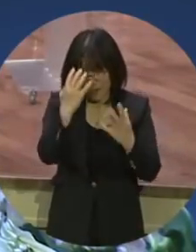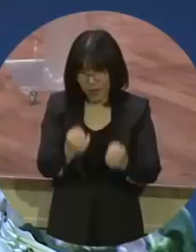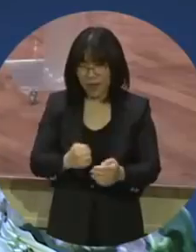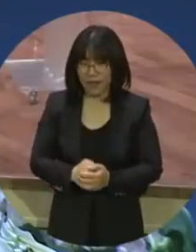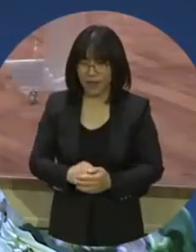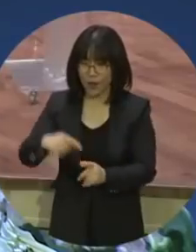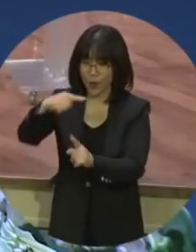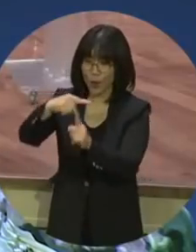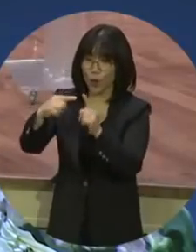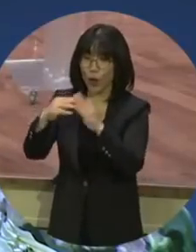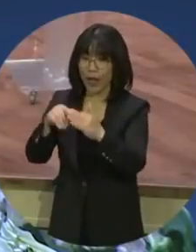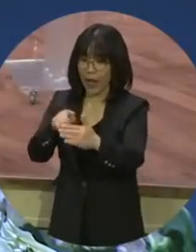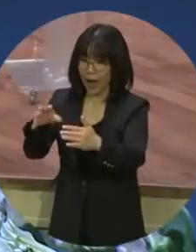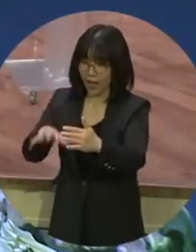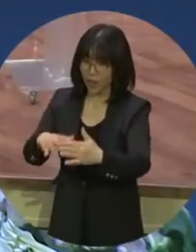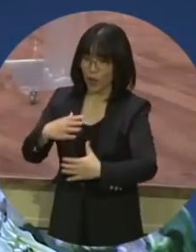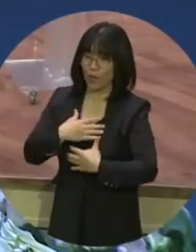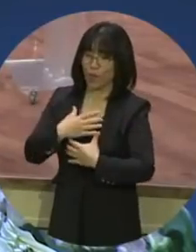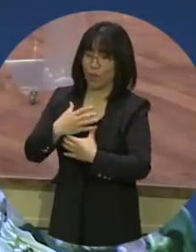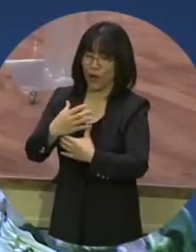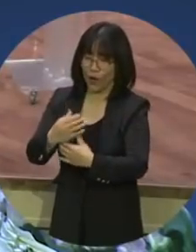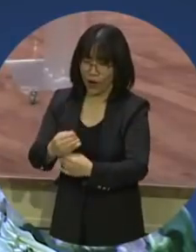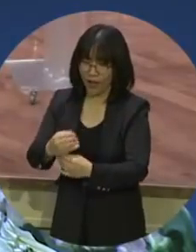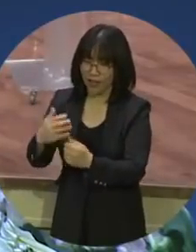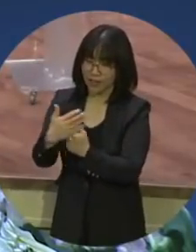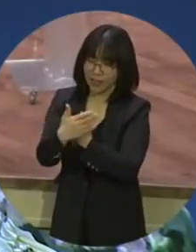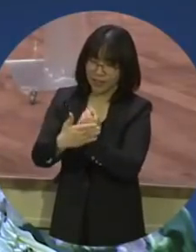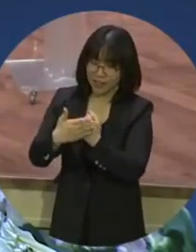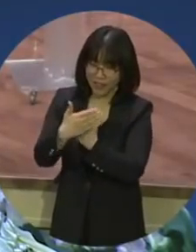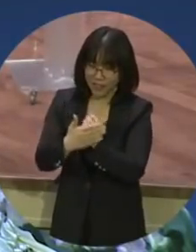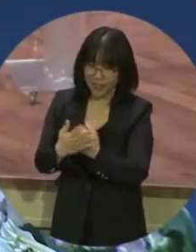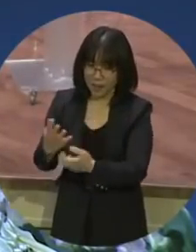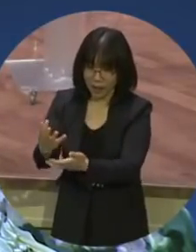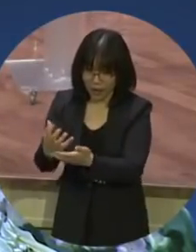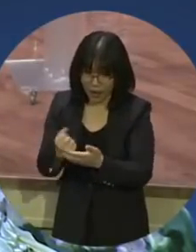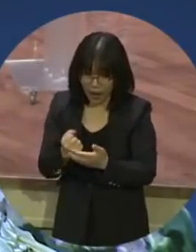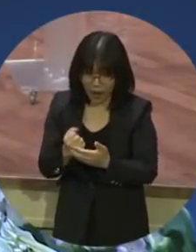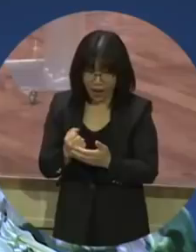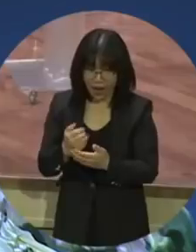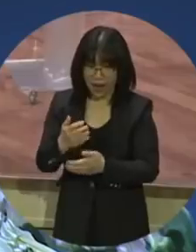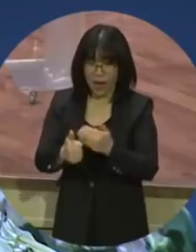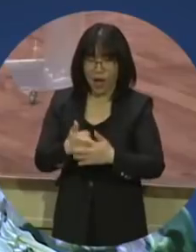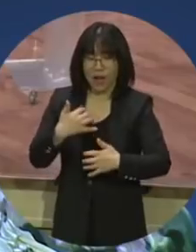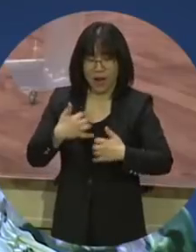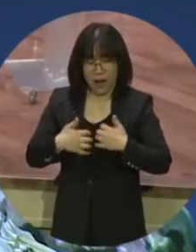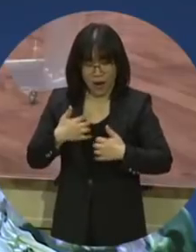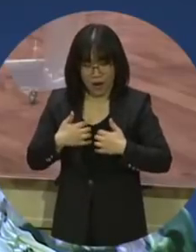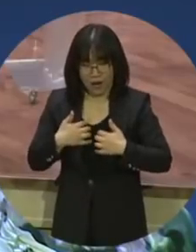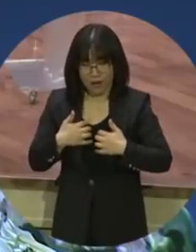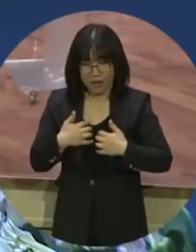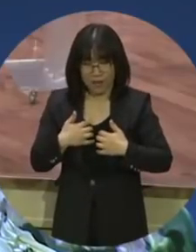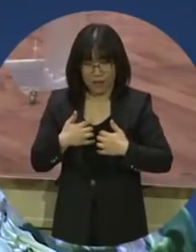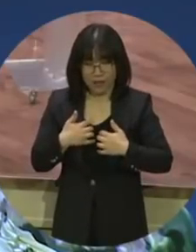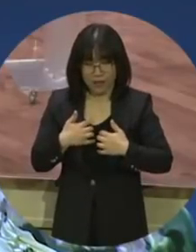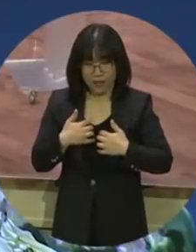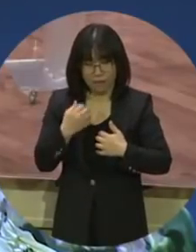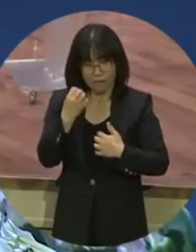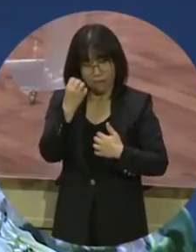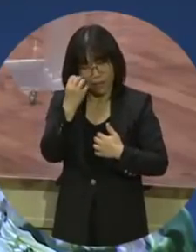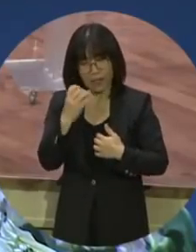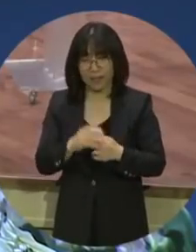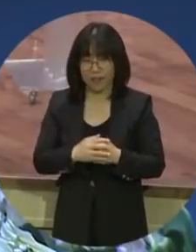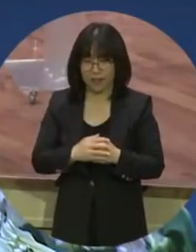교회에서는 나름 복음이 되고, 교회에서는 나름 은혜 받고, 교회에서는 나름대로 임마누엘이 되는데 이상하죠. 현장에만